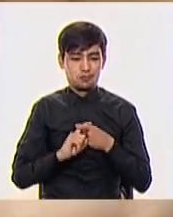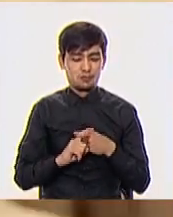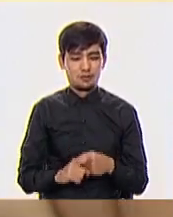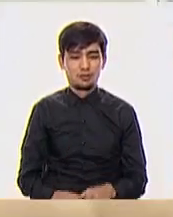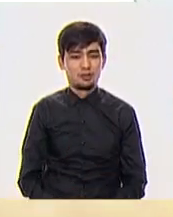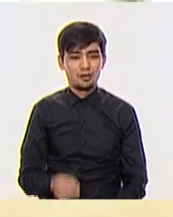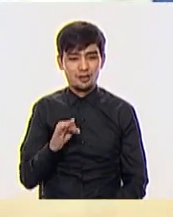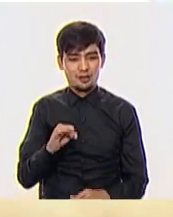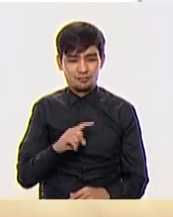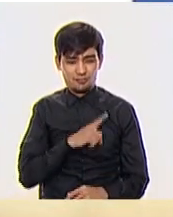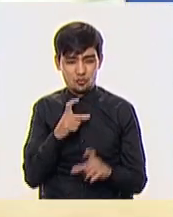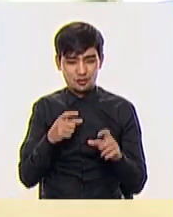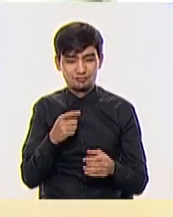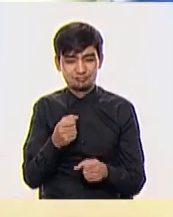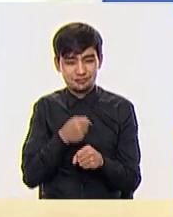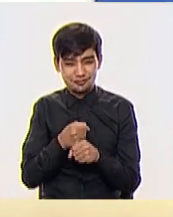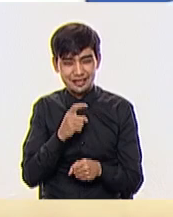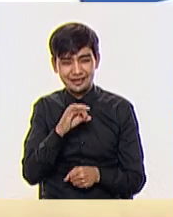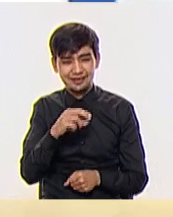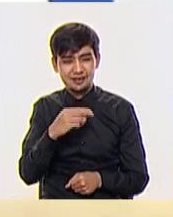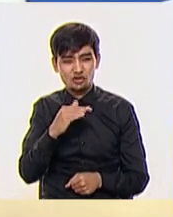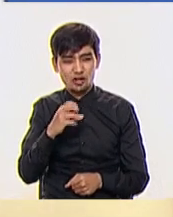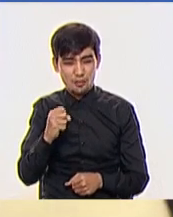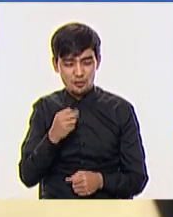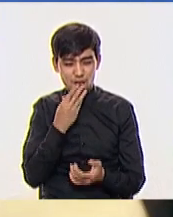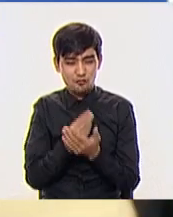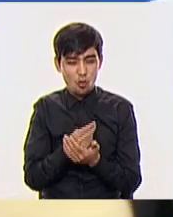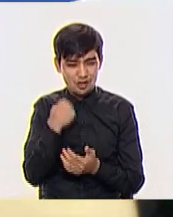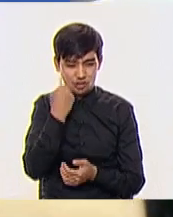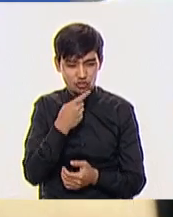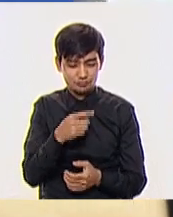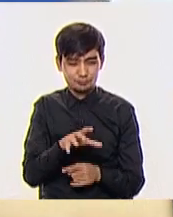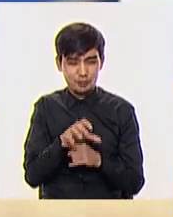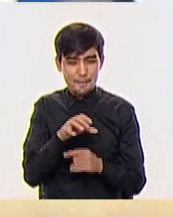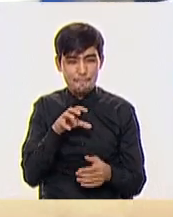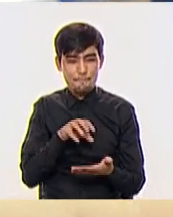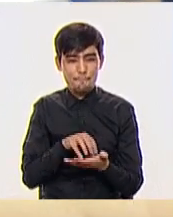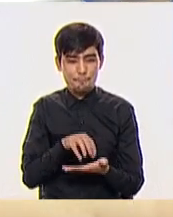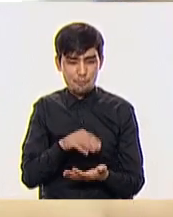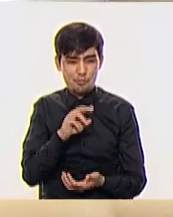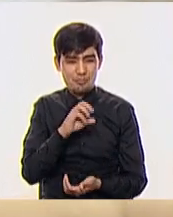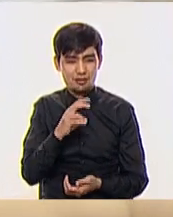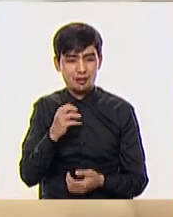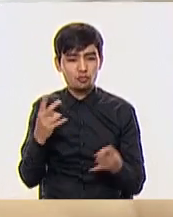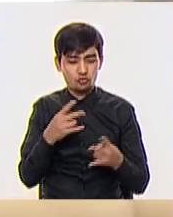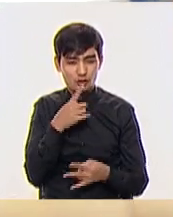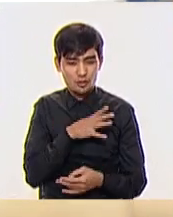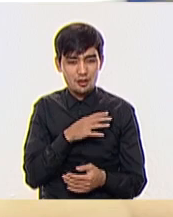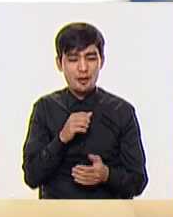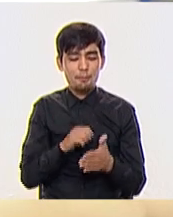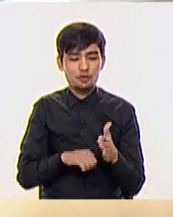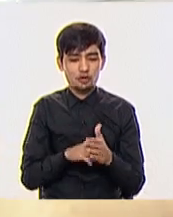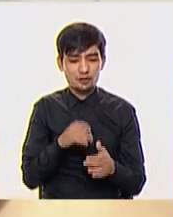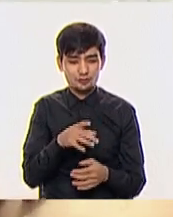Яғни мамандар әрбір хиджама алушы адамның өзінің жеке қолданатын банкісі болу керек дейді. Себебі